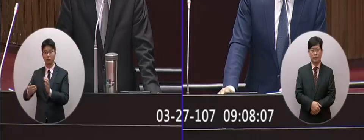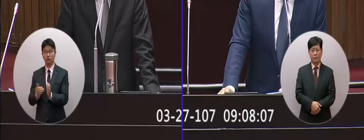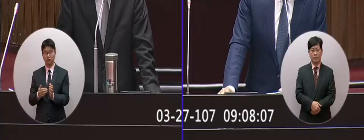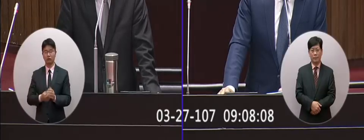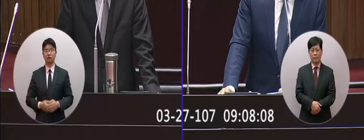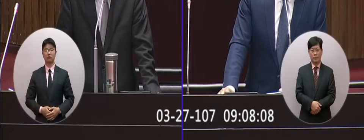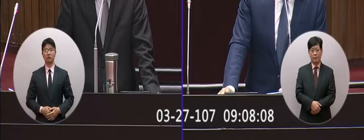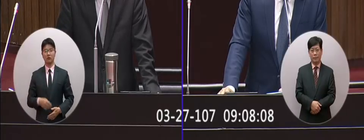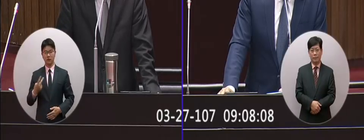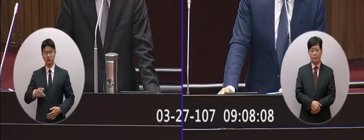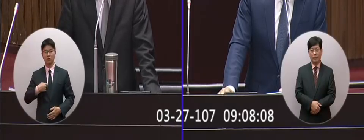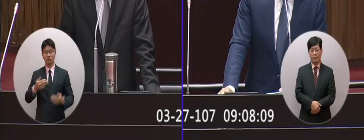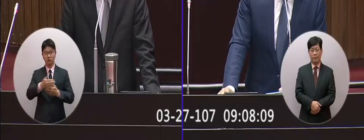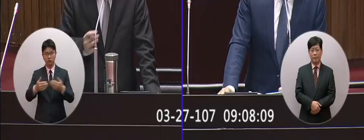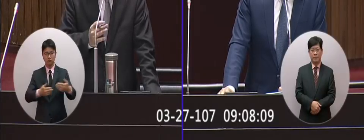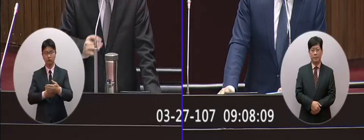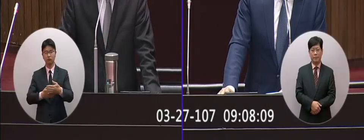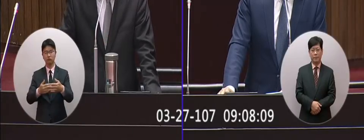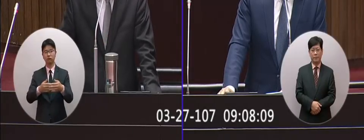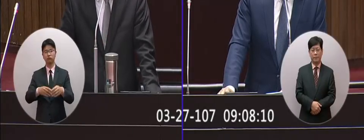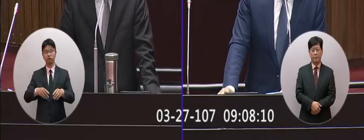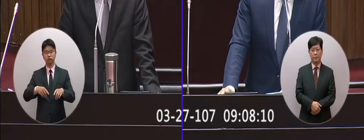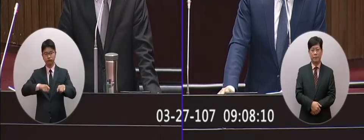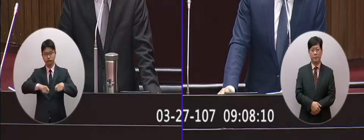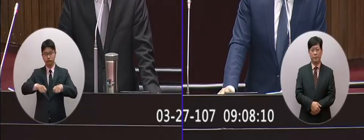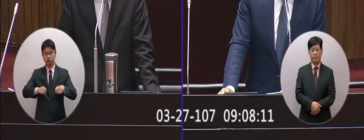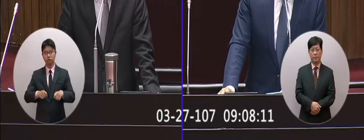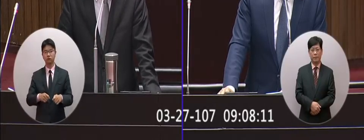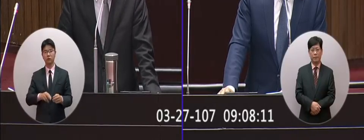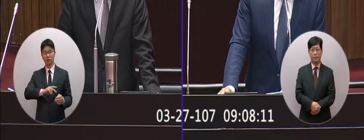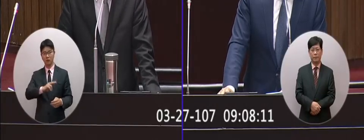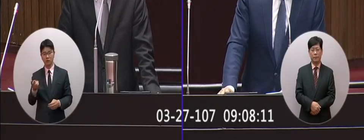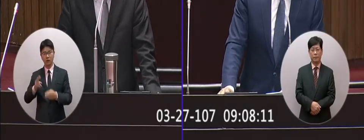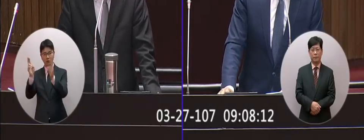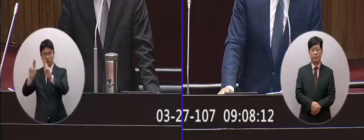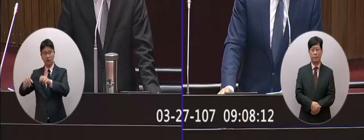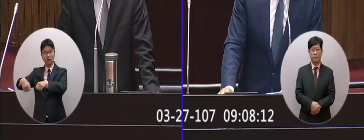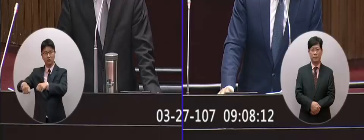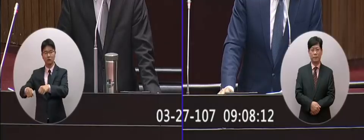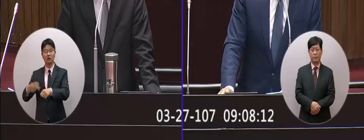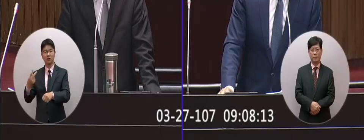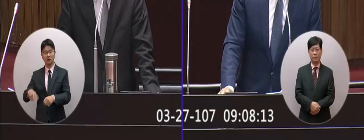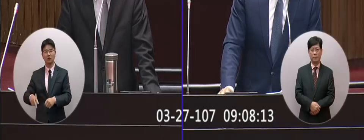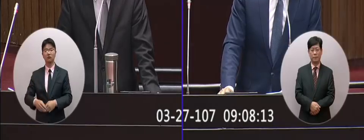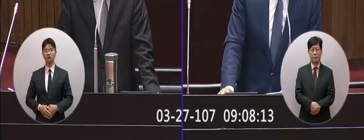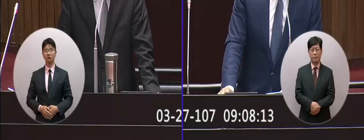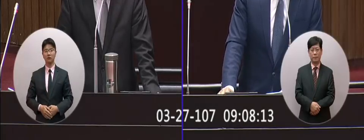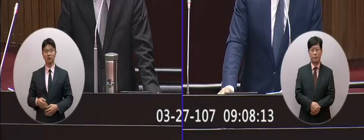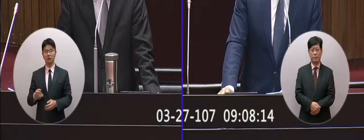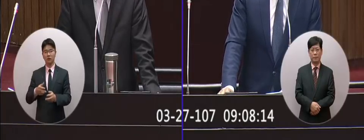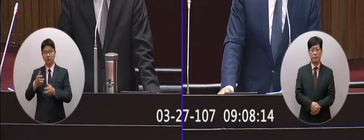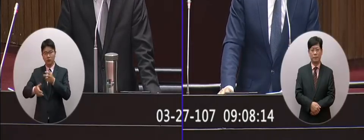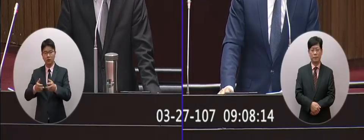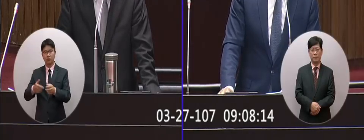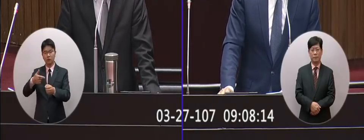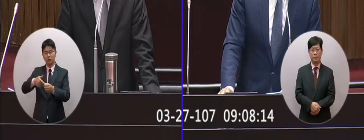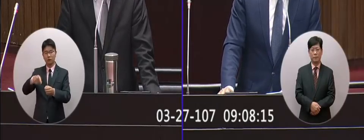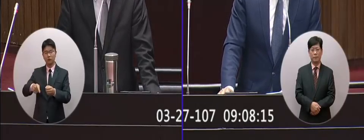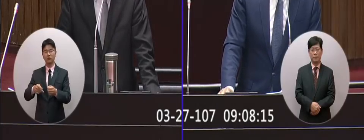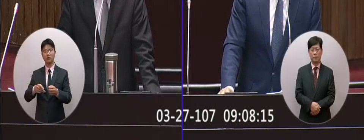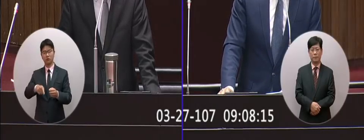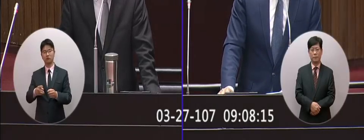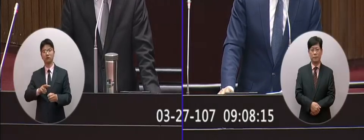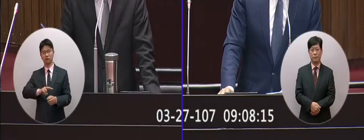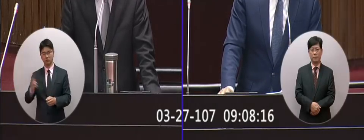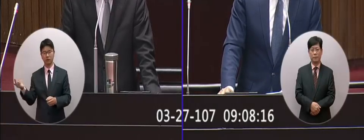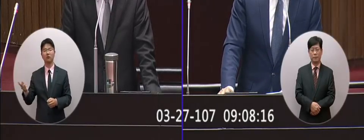们也用交通政策啊，就是电动化或是非燃油的这个能源这样的方向来解决空污